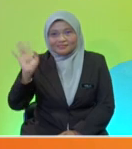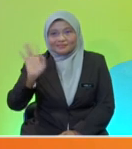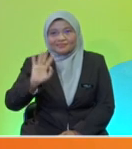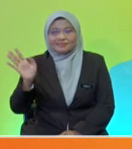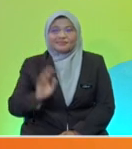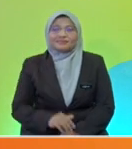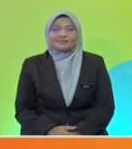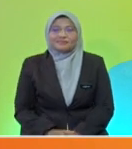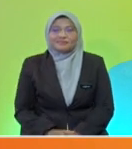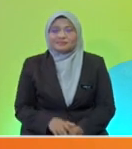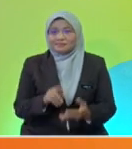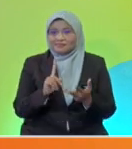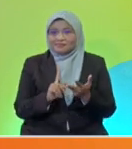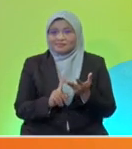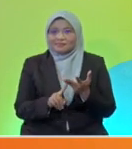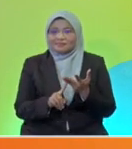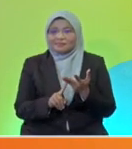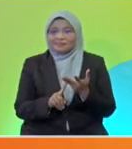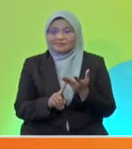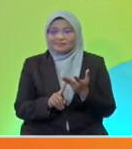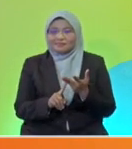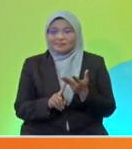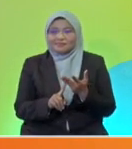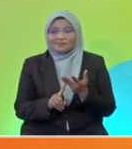Sofia dan yang terakhir